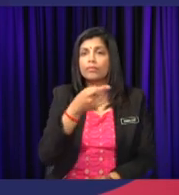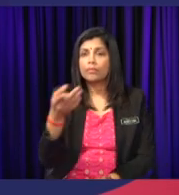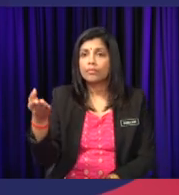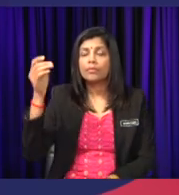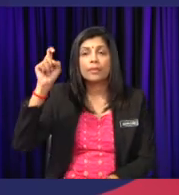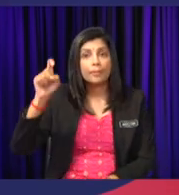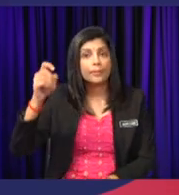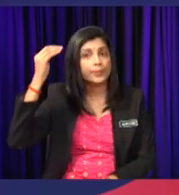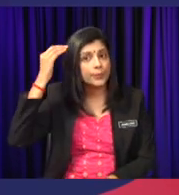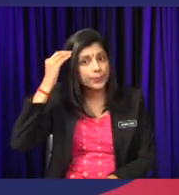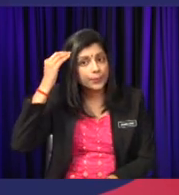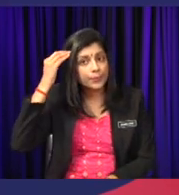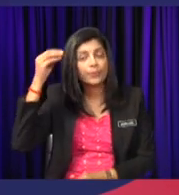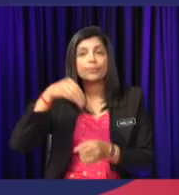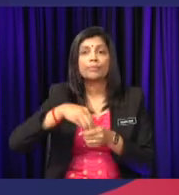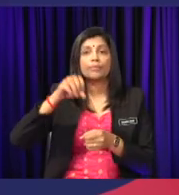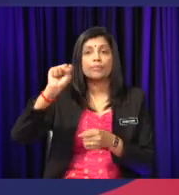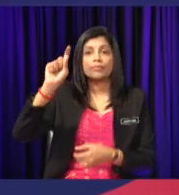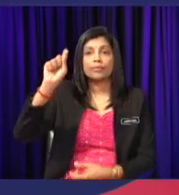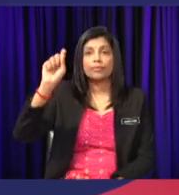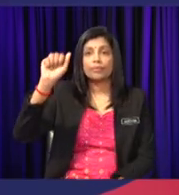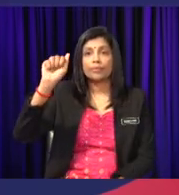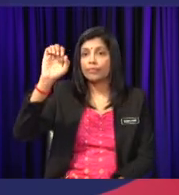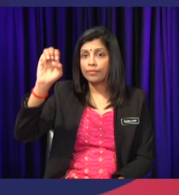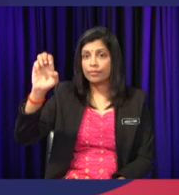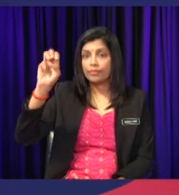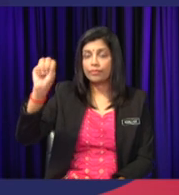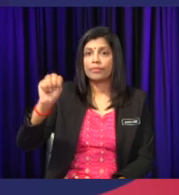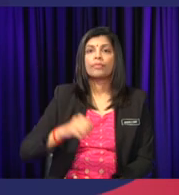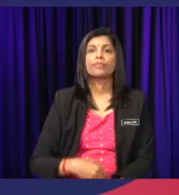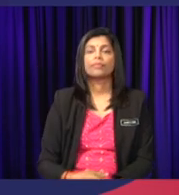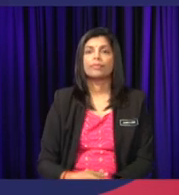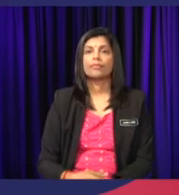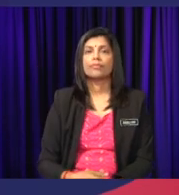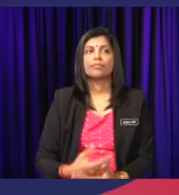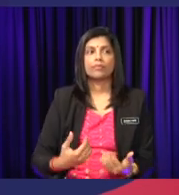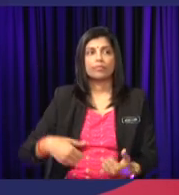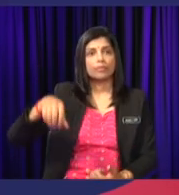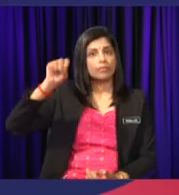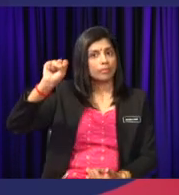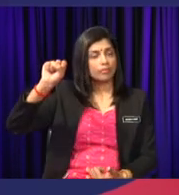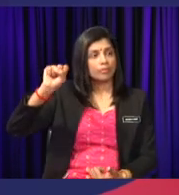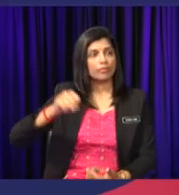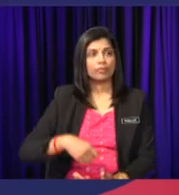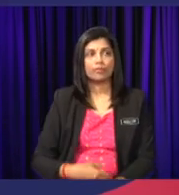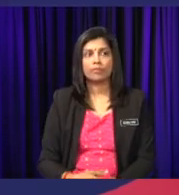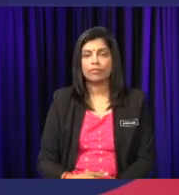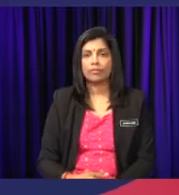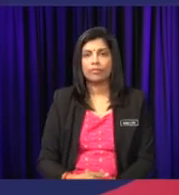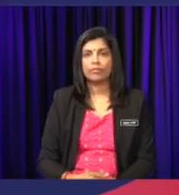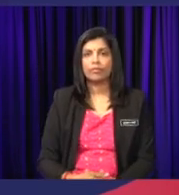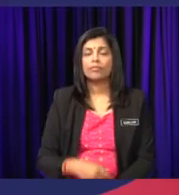dalam stem ataupun stimulusnya diberikan Oke seterusnya merujuk kepada